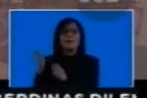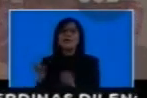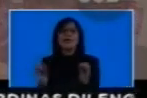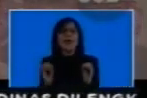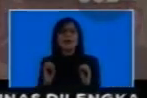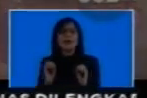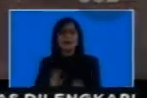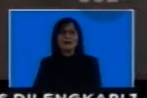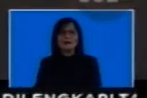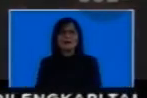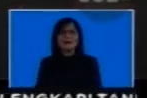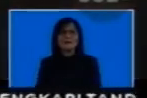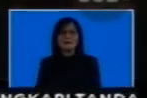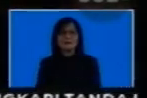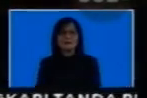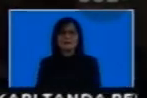tetangga kompleks.